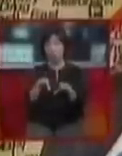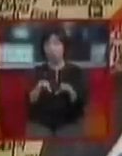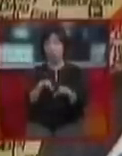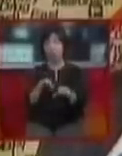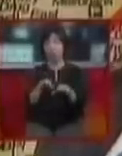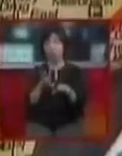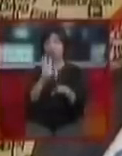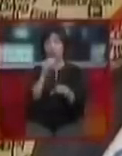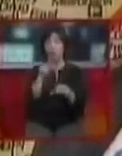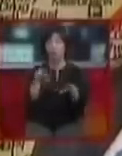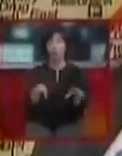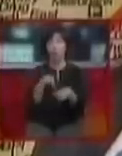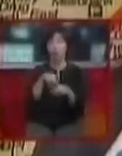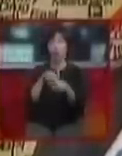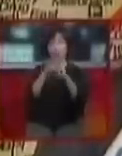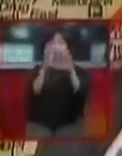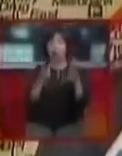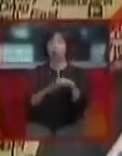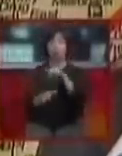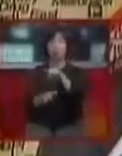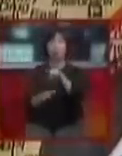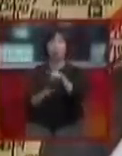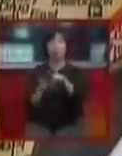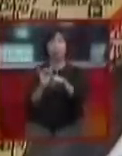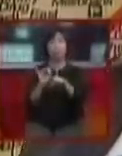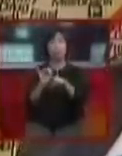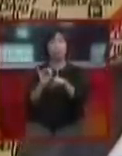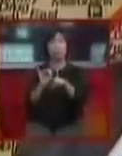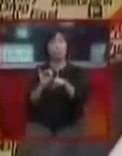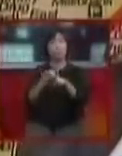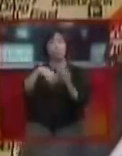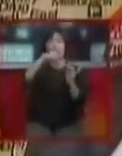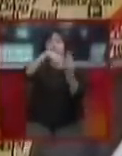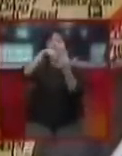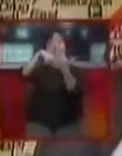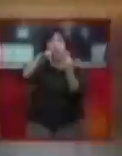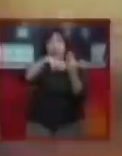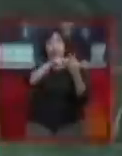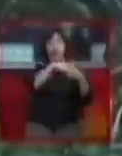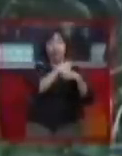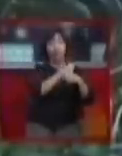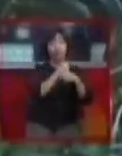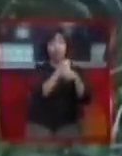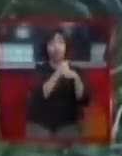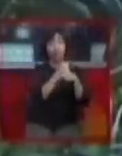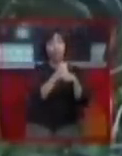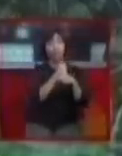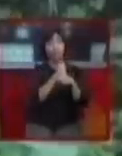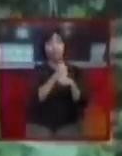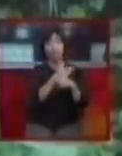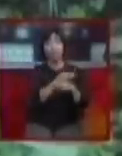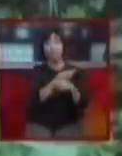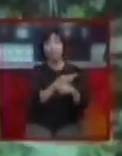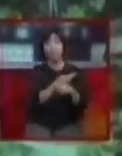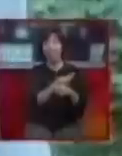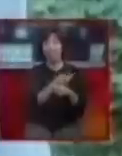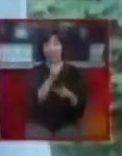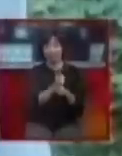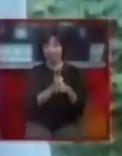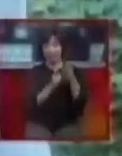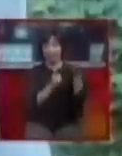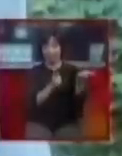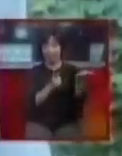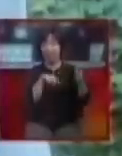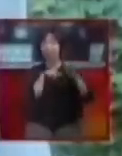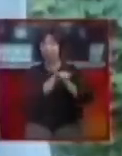Actually, yung mga nagtatrabaho na yon, yun yung mga nagpipinishing nung bahay niya. Sa madamong bahaging ito, pinaniniwala